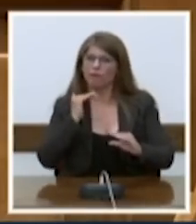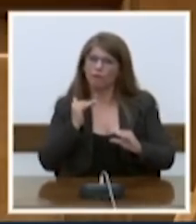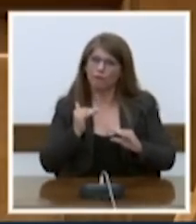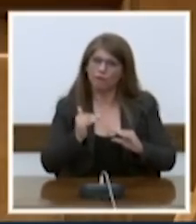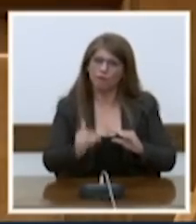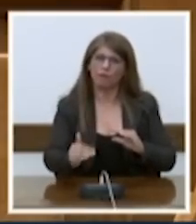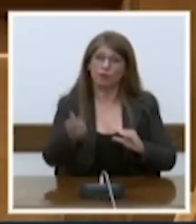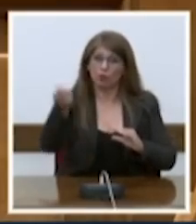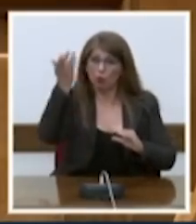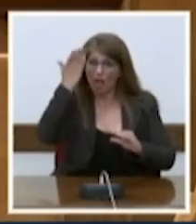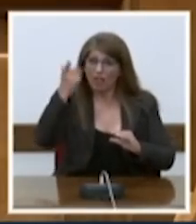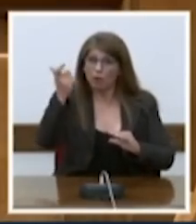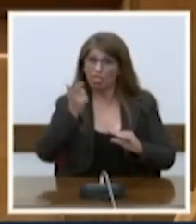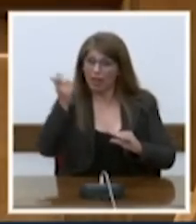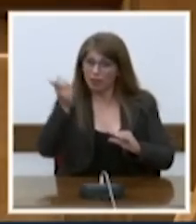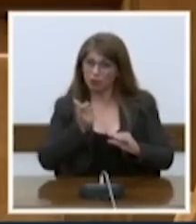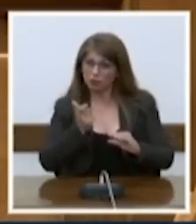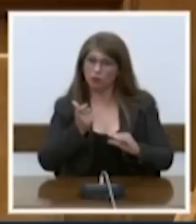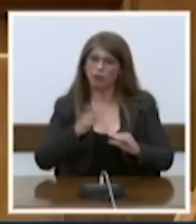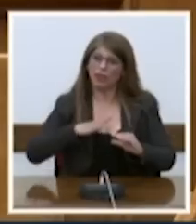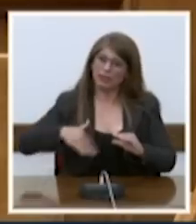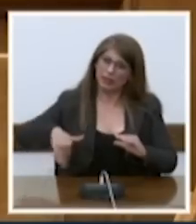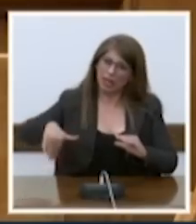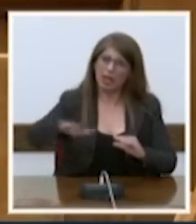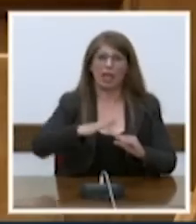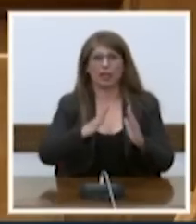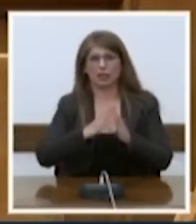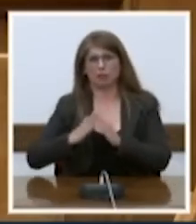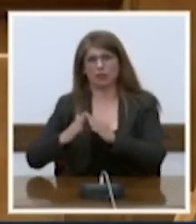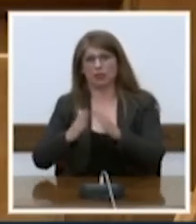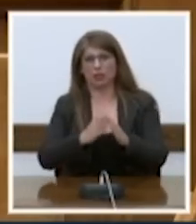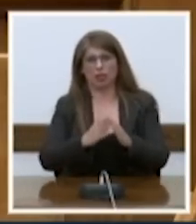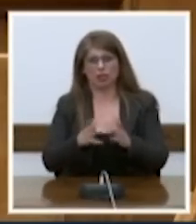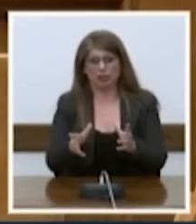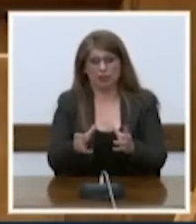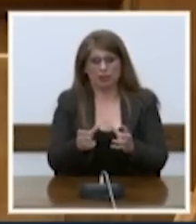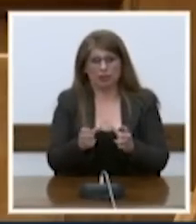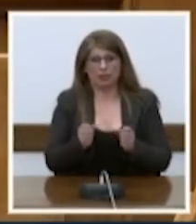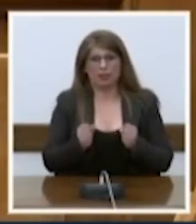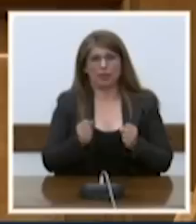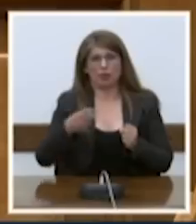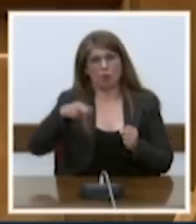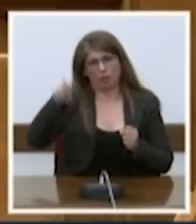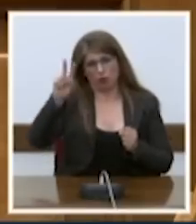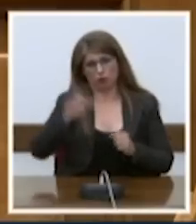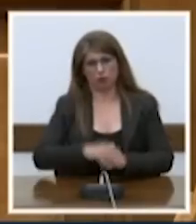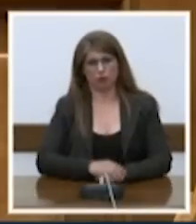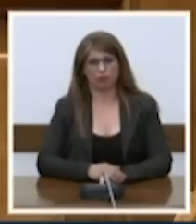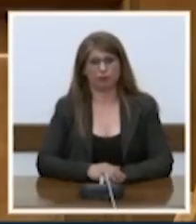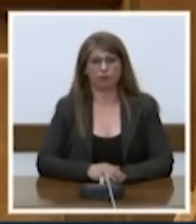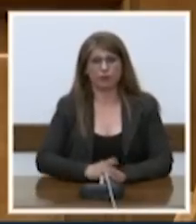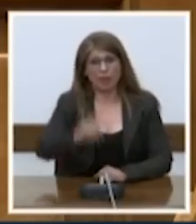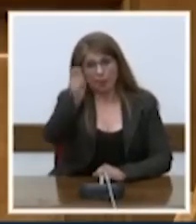του ακριβού δανεισμού για τα λαϊκά νοικοκυριά για να συγκρατηθεί ο πληθωρισμός.